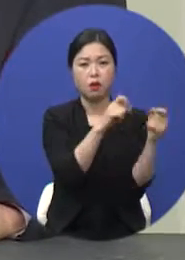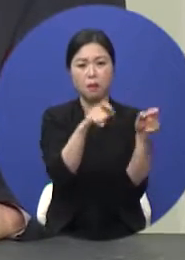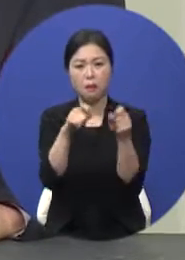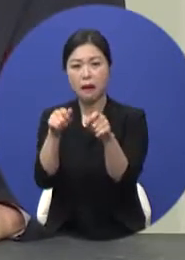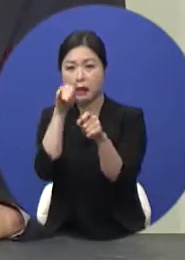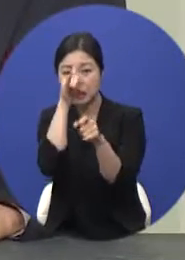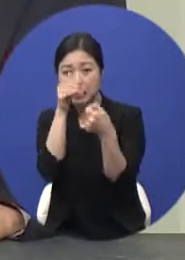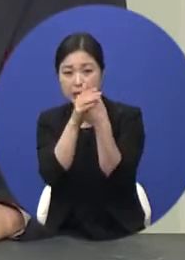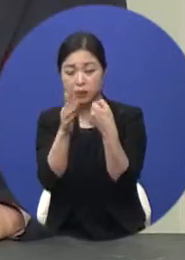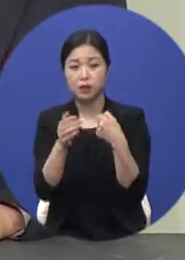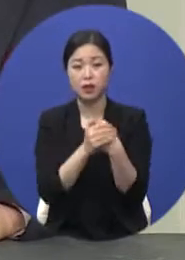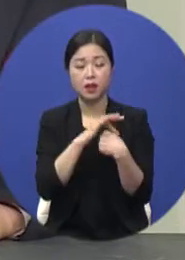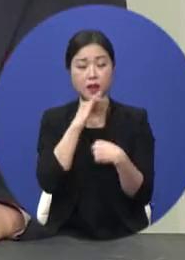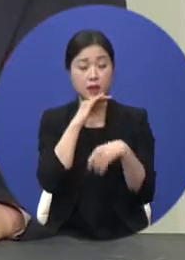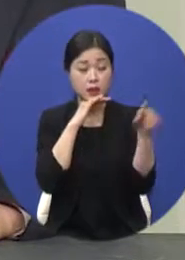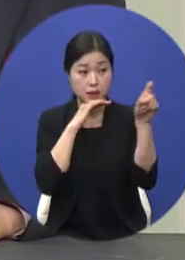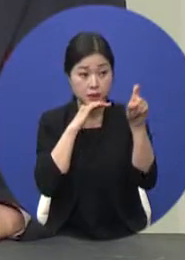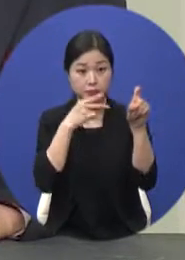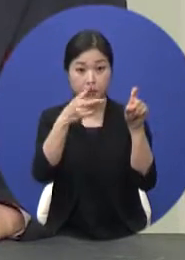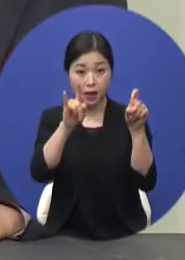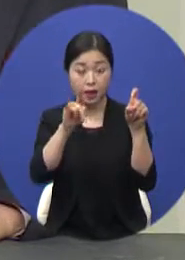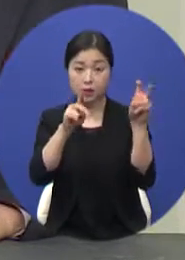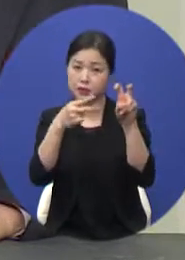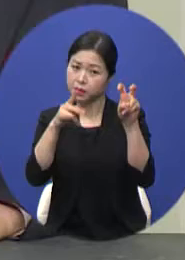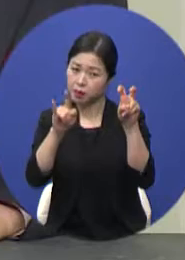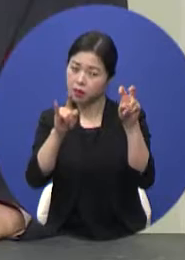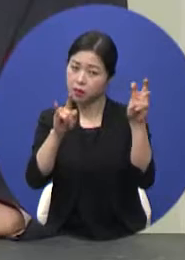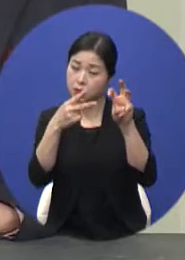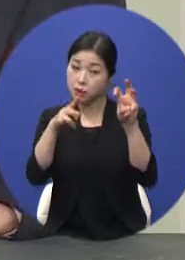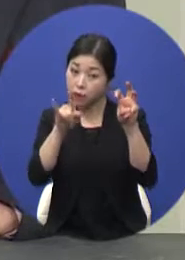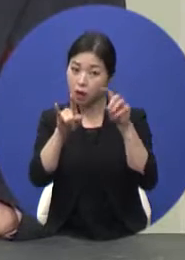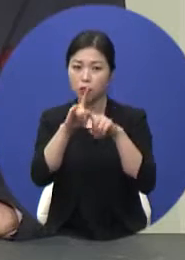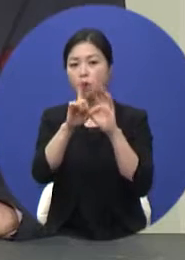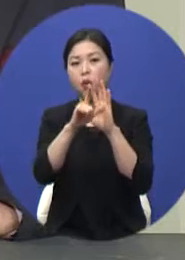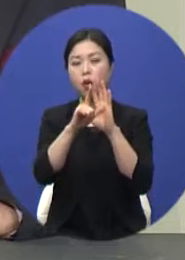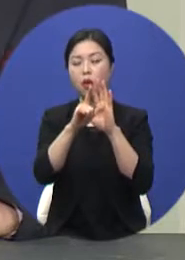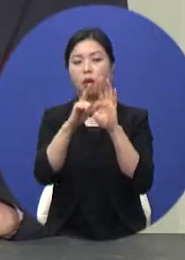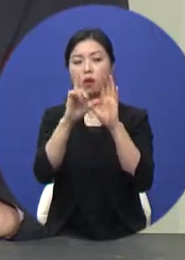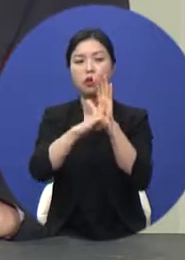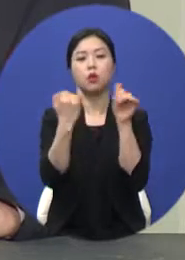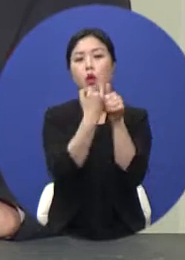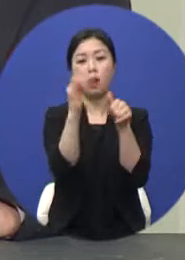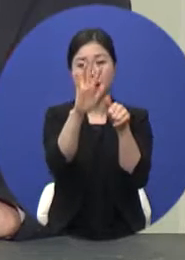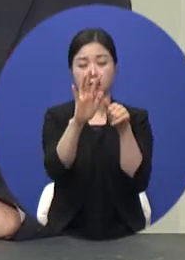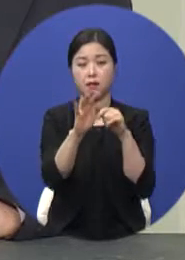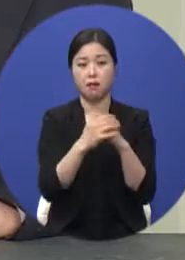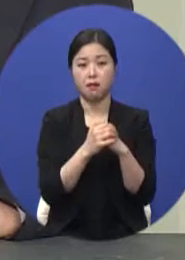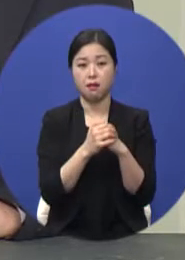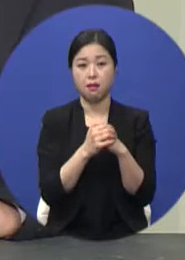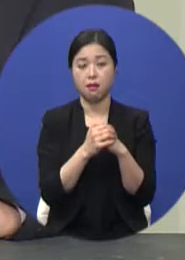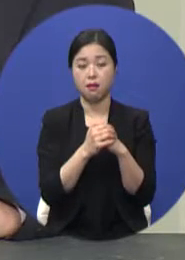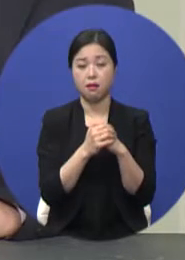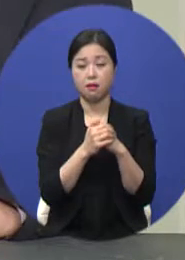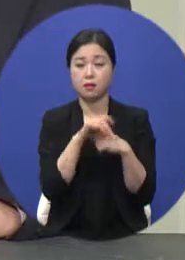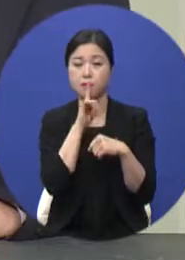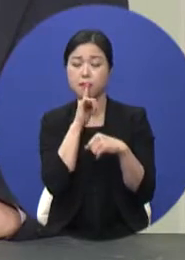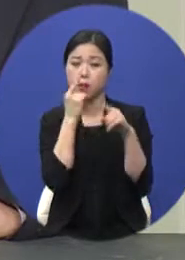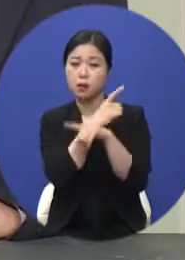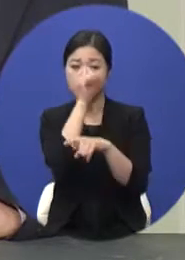보니까 그쵸. 10대, 20대, 뭐 30대 중반까지도 결혼 안 한 분들 많잖아요. 그렇죠. 네. 나는 이름을 바꿔 쓰면 좋겠어.